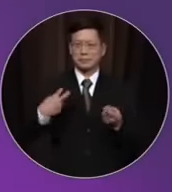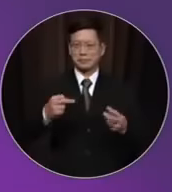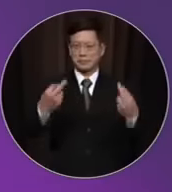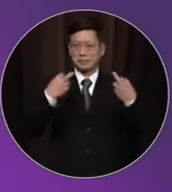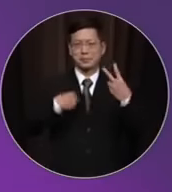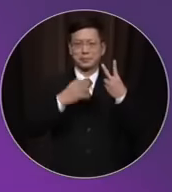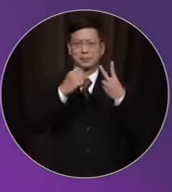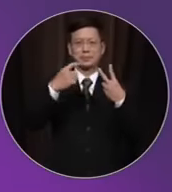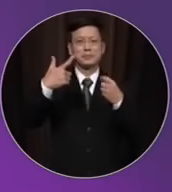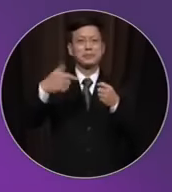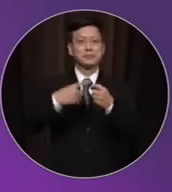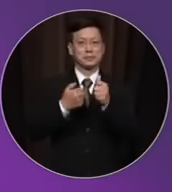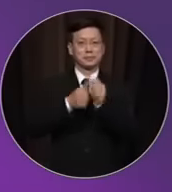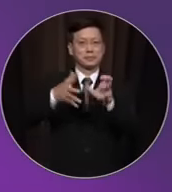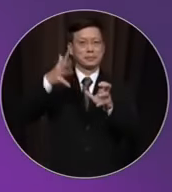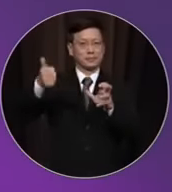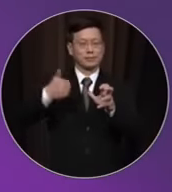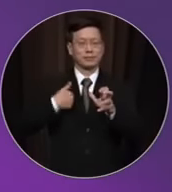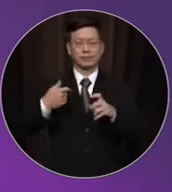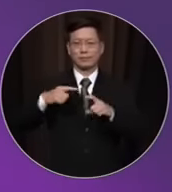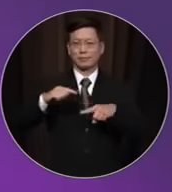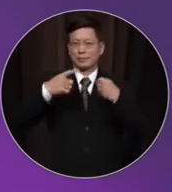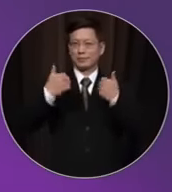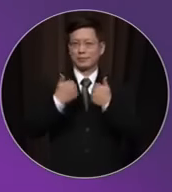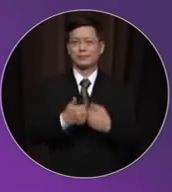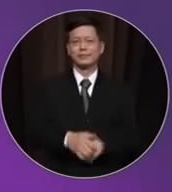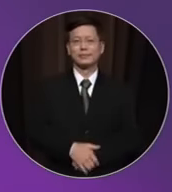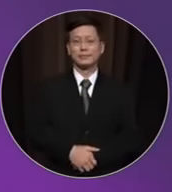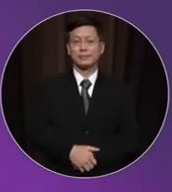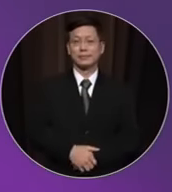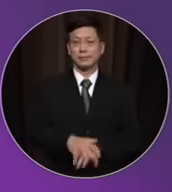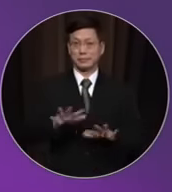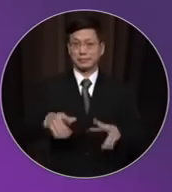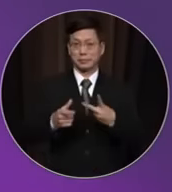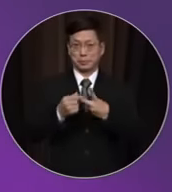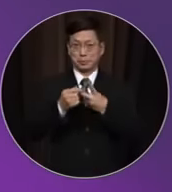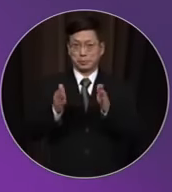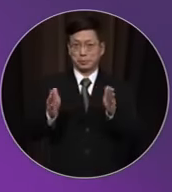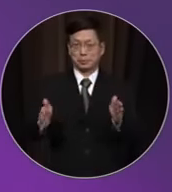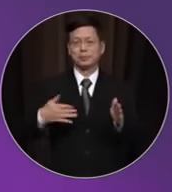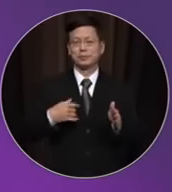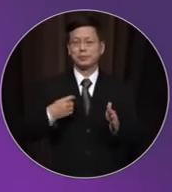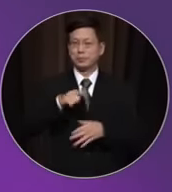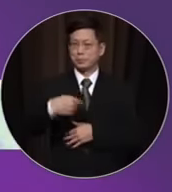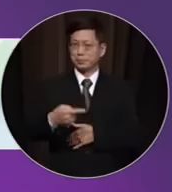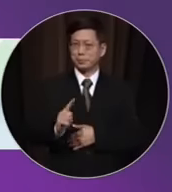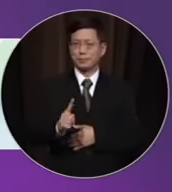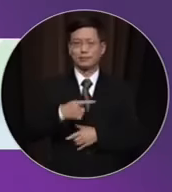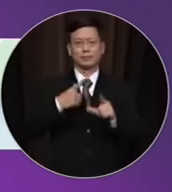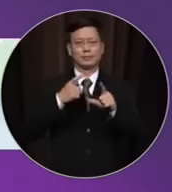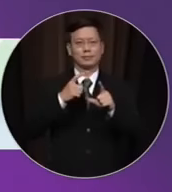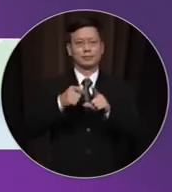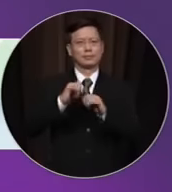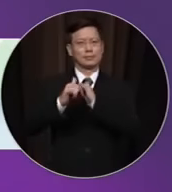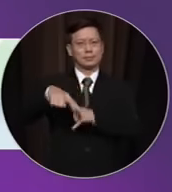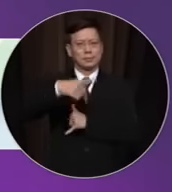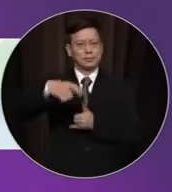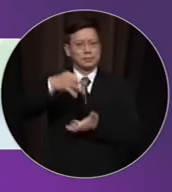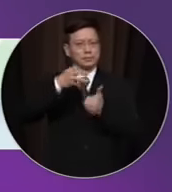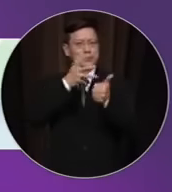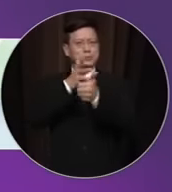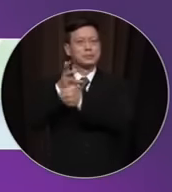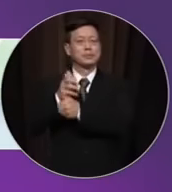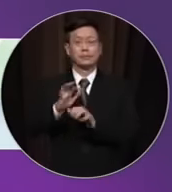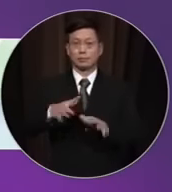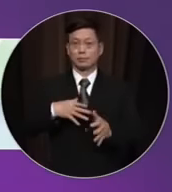各位回到2016副总统候选人辩论会的现场。在今天的第二阶段当中，我们要进行的是公民提问。不过今天的公民